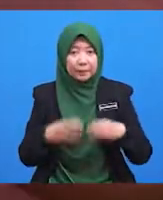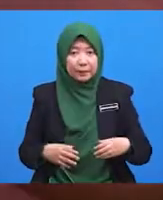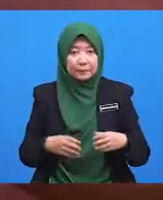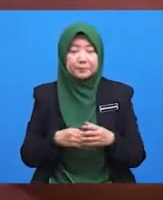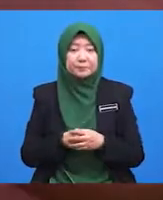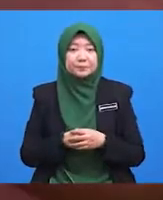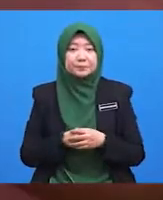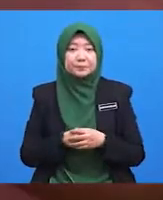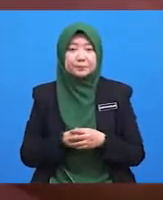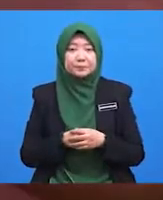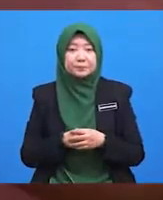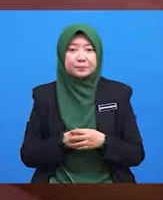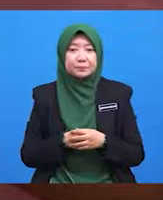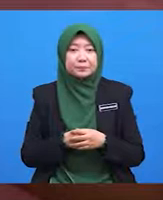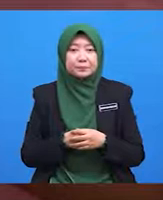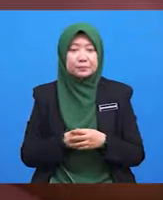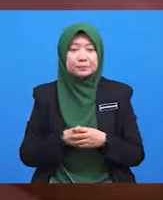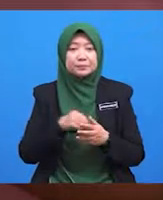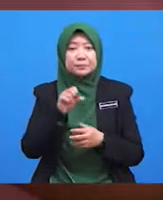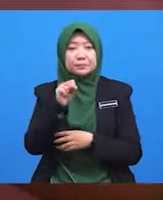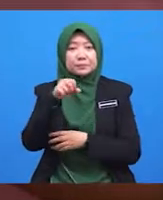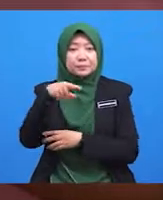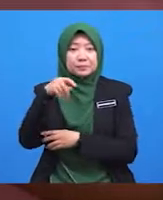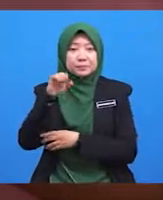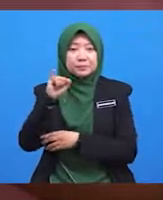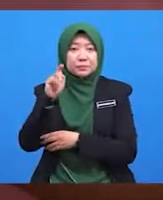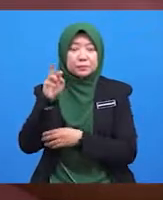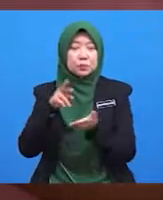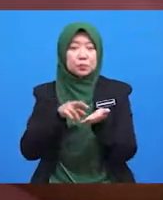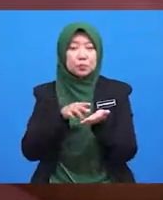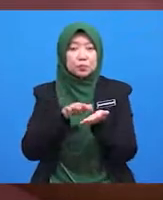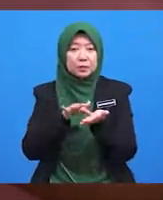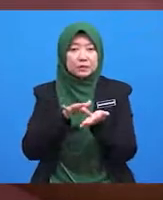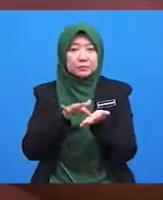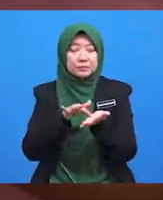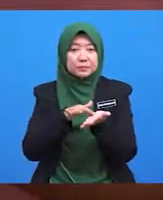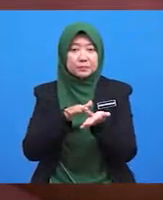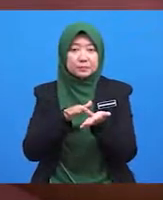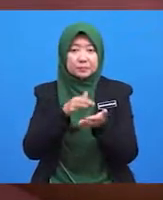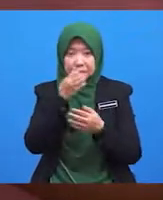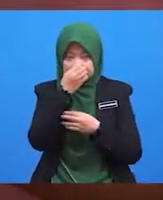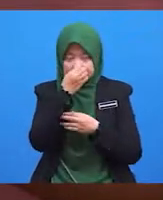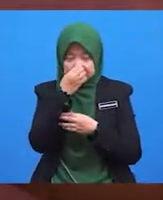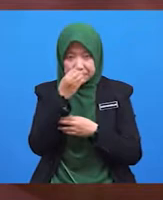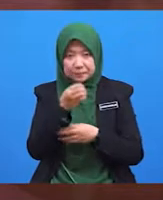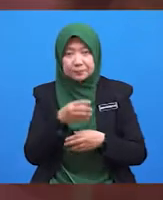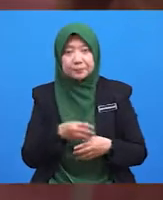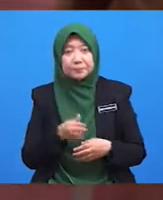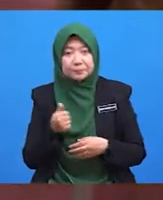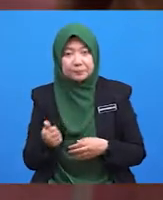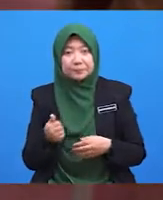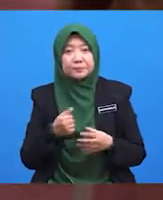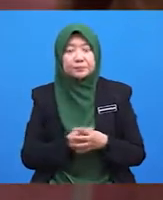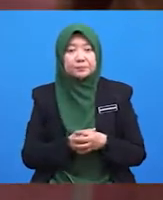Yang kelima, surgical spirit. Ia digunakan untuk mensteril tangan dan alatan.